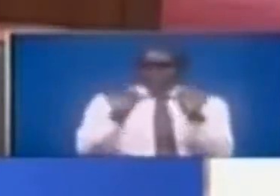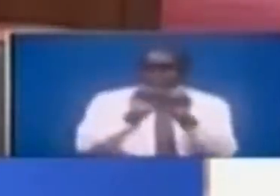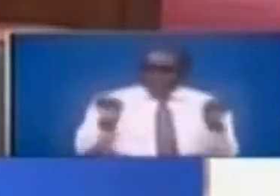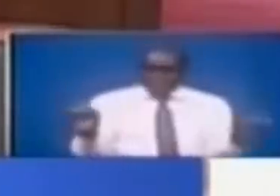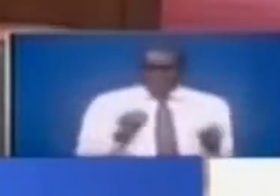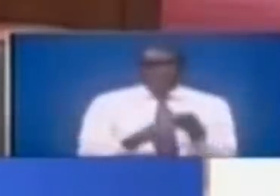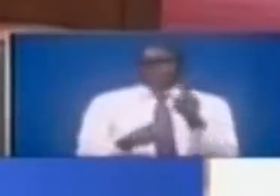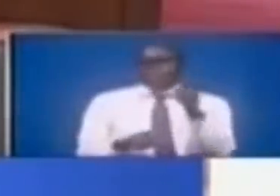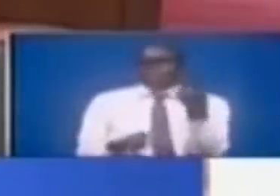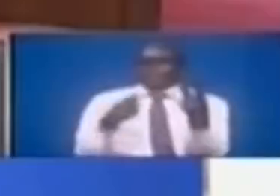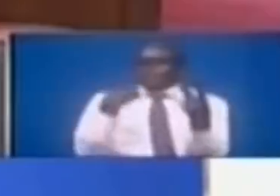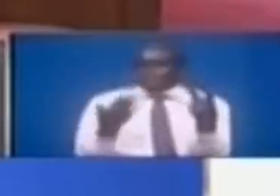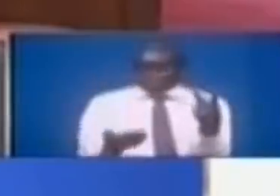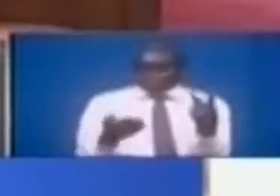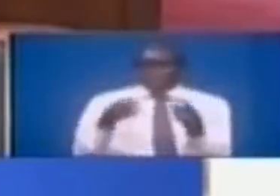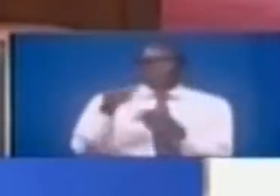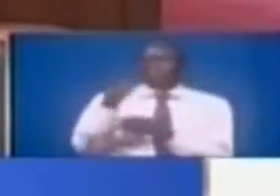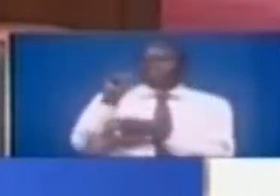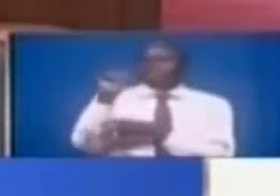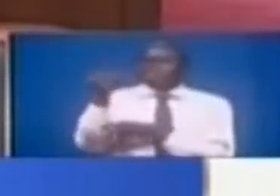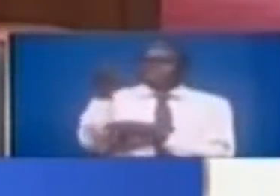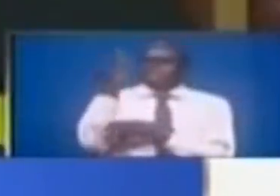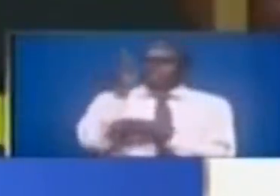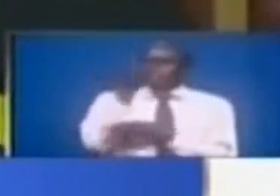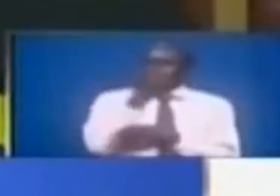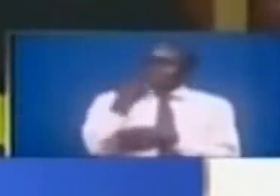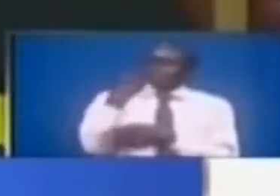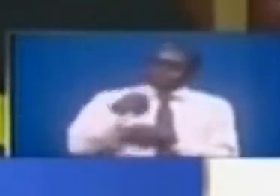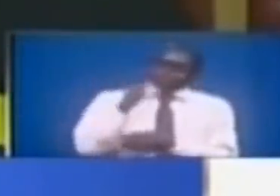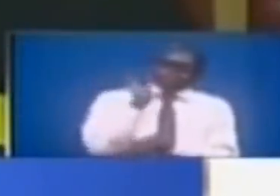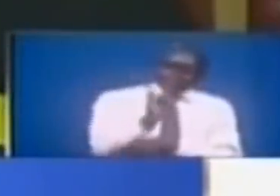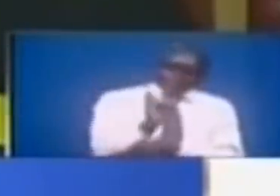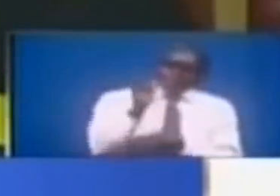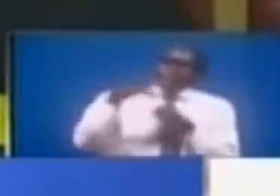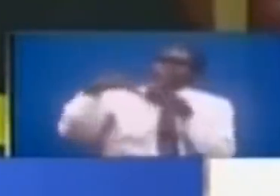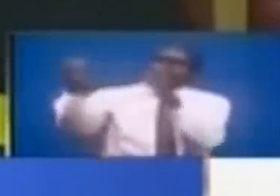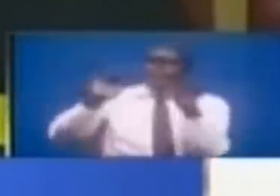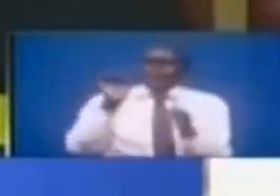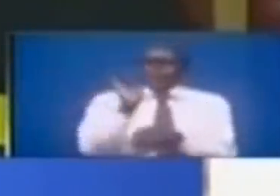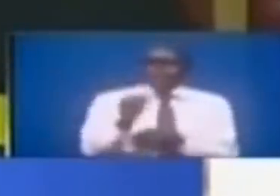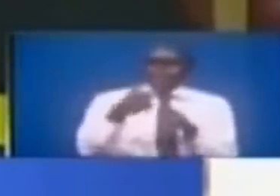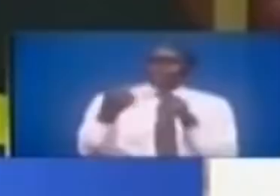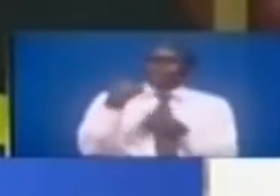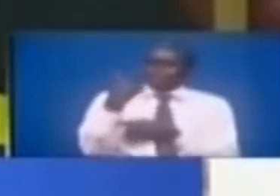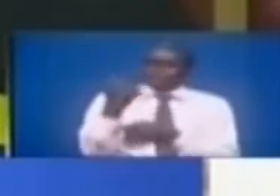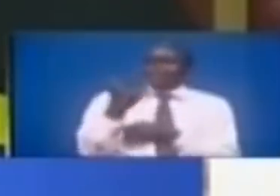La pili akasema, rais anakuomba usiondoke mpaka ili jambo limekwisha. Nikamwambia lakini mimi na